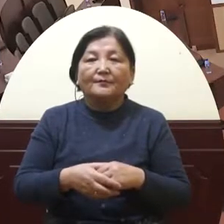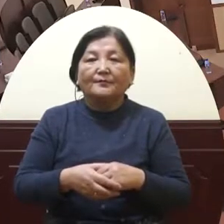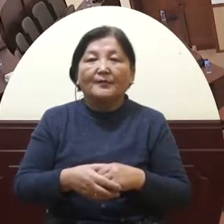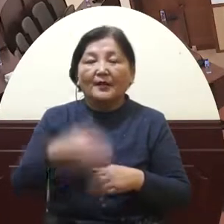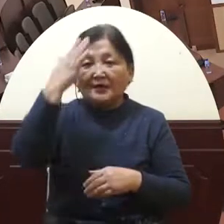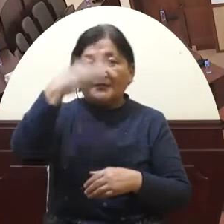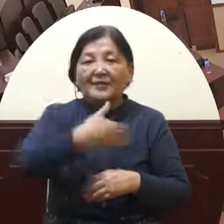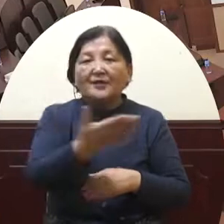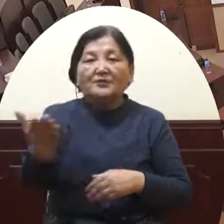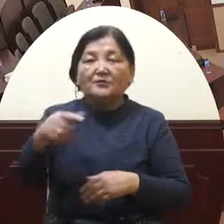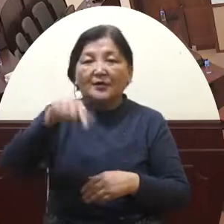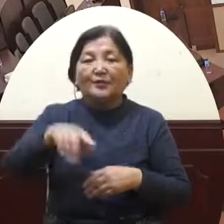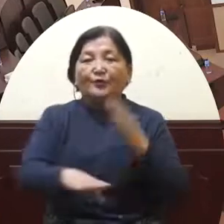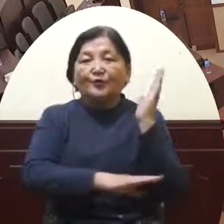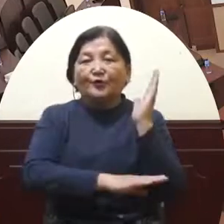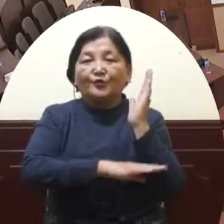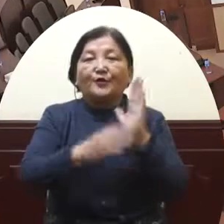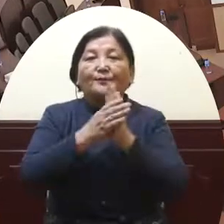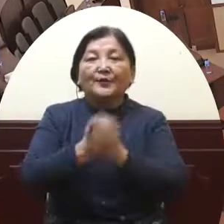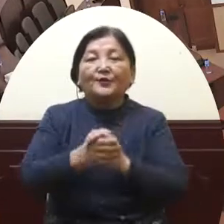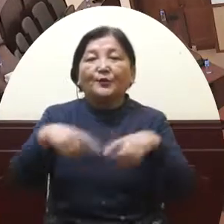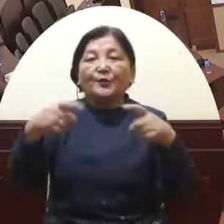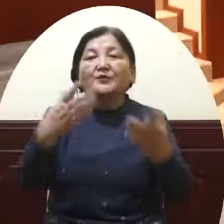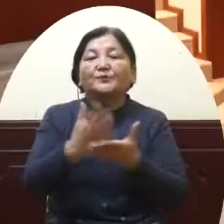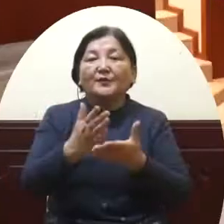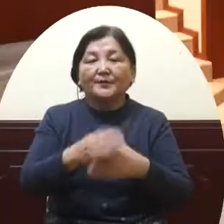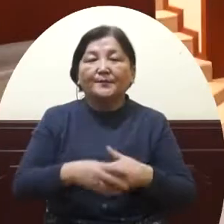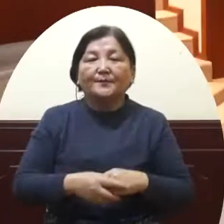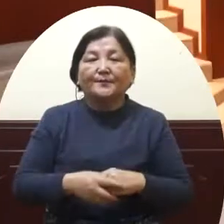Сайн байцгаана та бүхэнд. Энэ өдрийн мэндийг хүргэе.